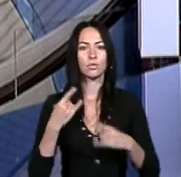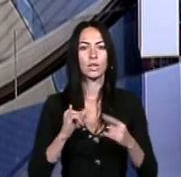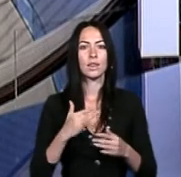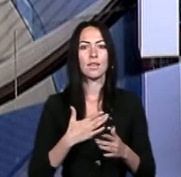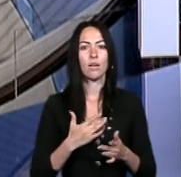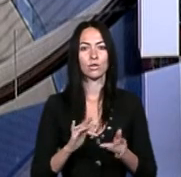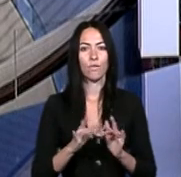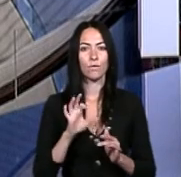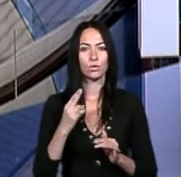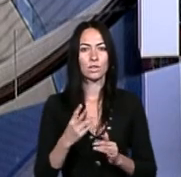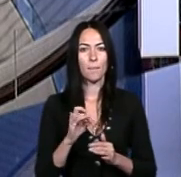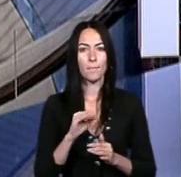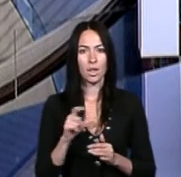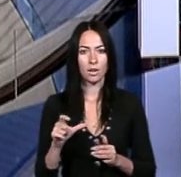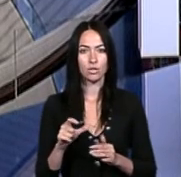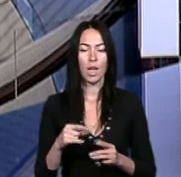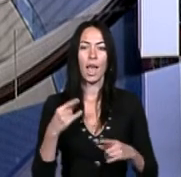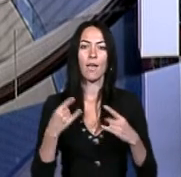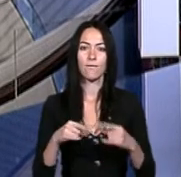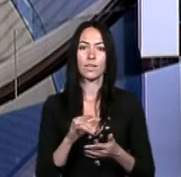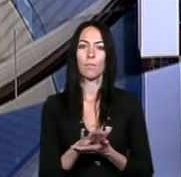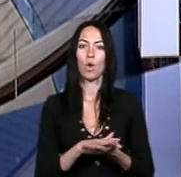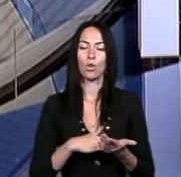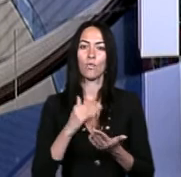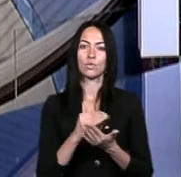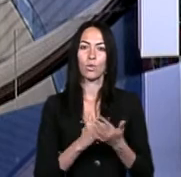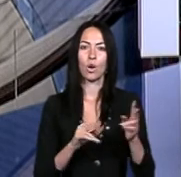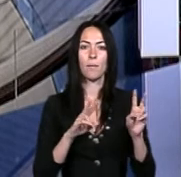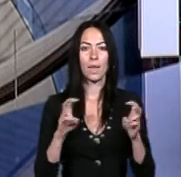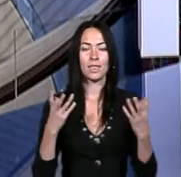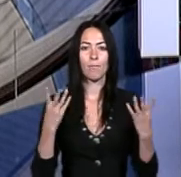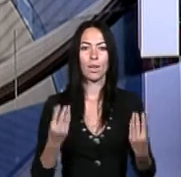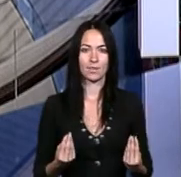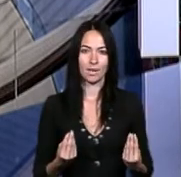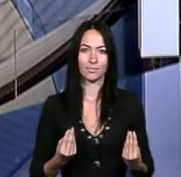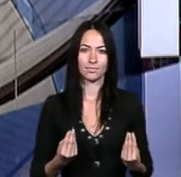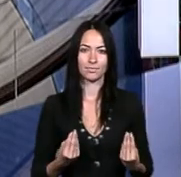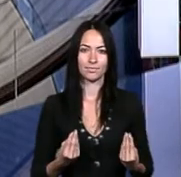та наших сторінках у соціальних мережах. Ефір телеканалу продовжить програма «Тема дня».